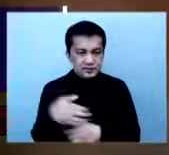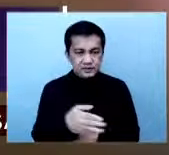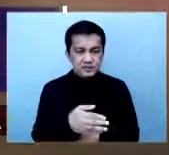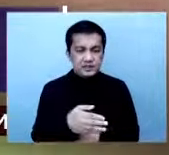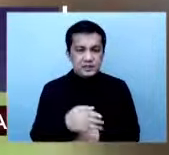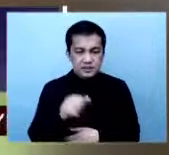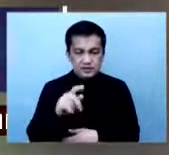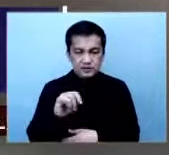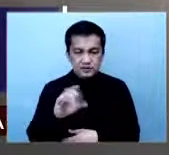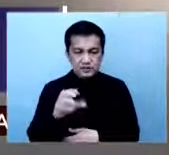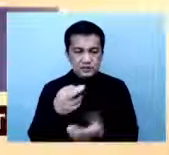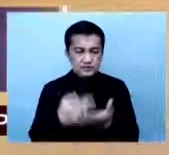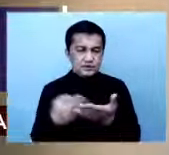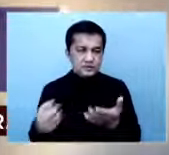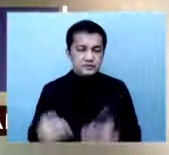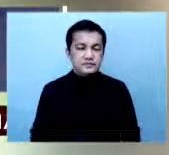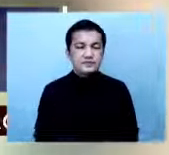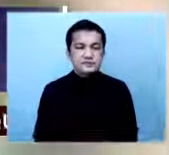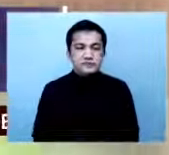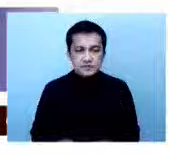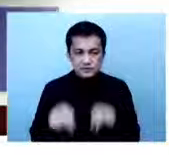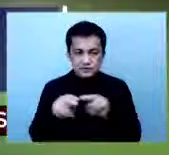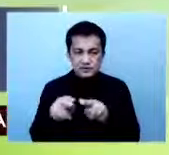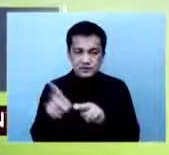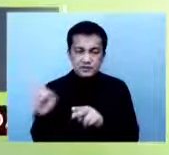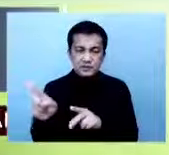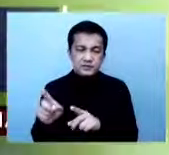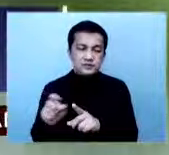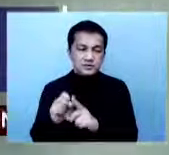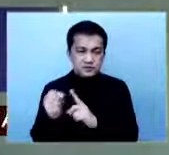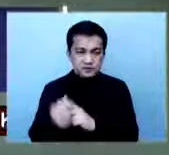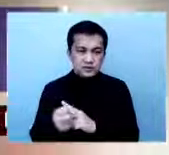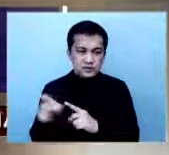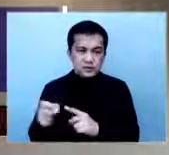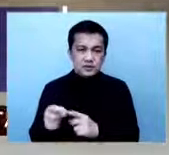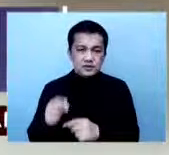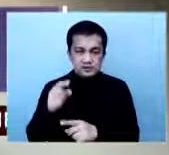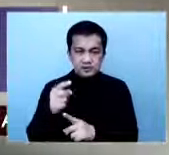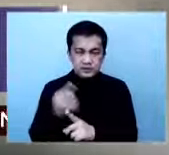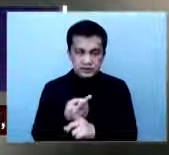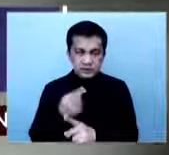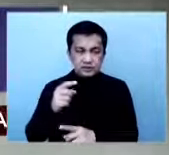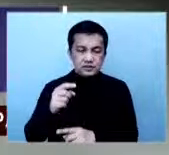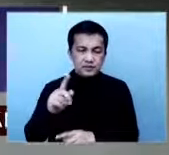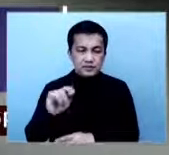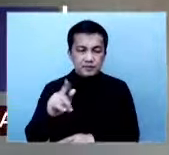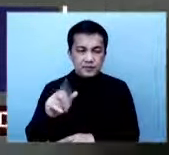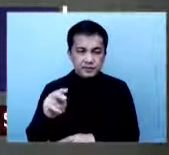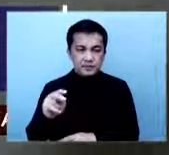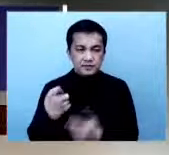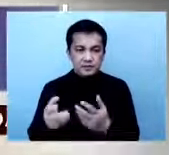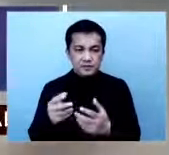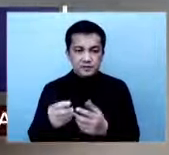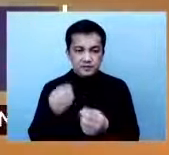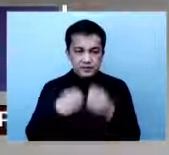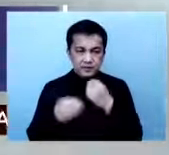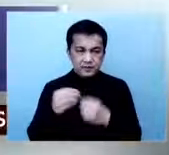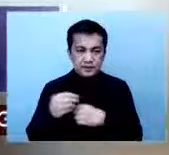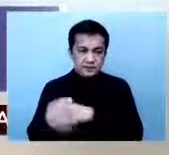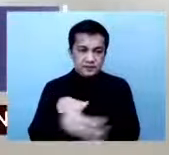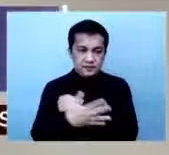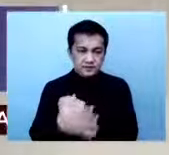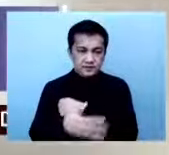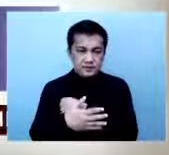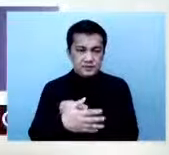resources of bef far Karaniwan ang ganyang eksena lalo tamban season ngayon posible raw na maraming pagkai sa baybayin kaya't